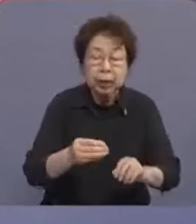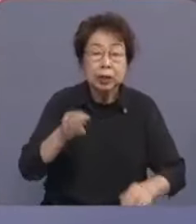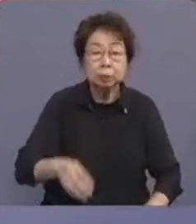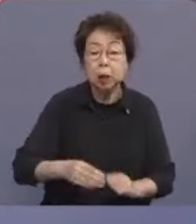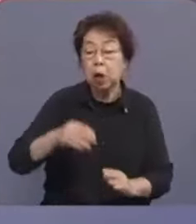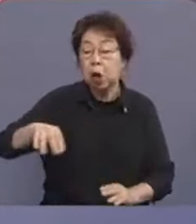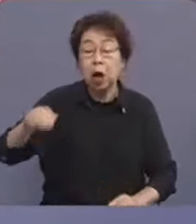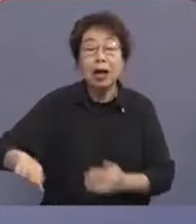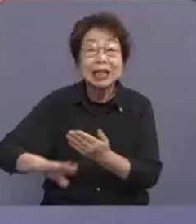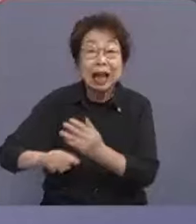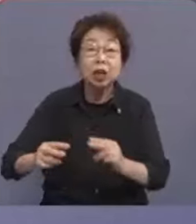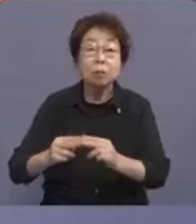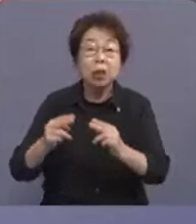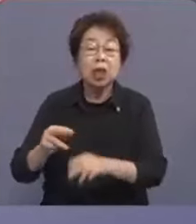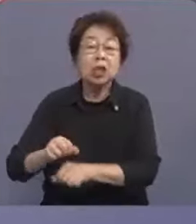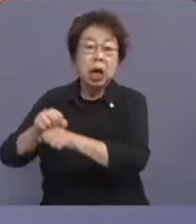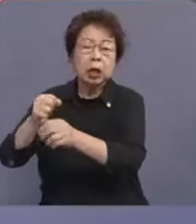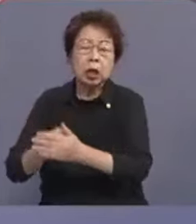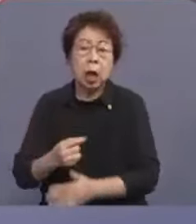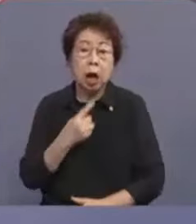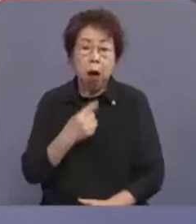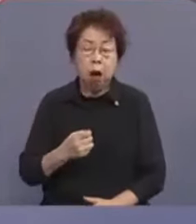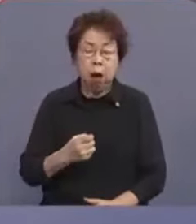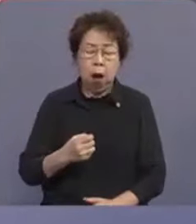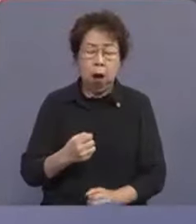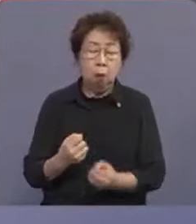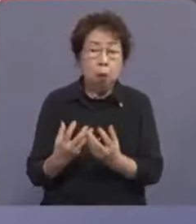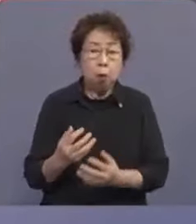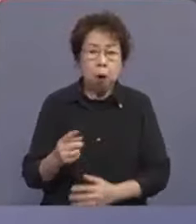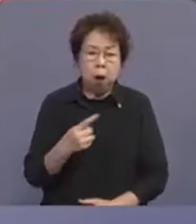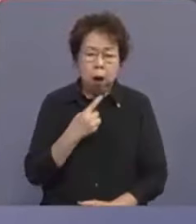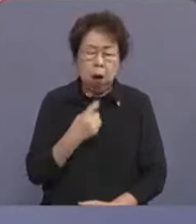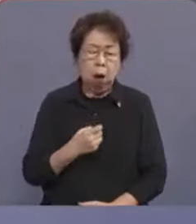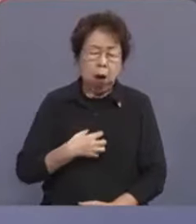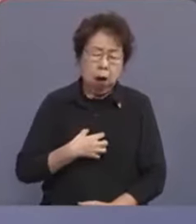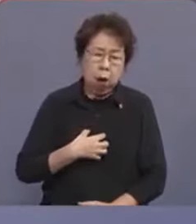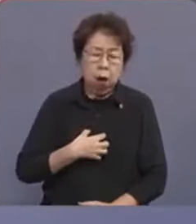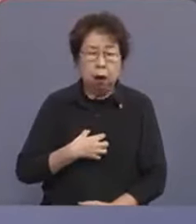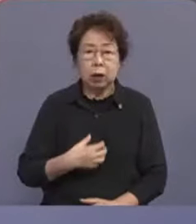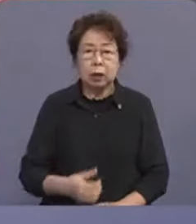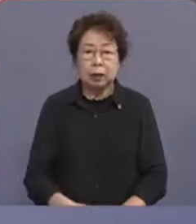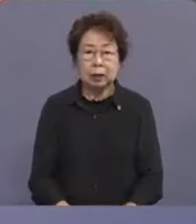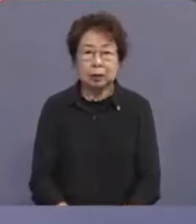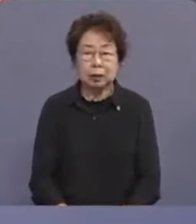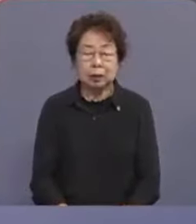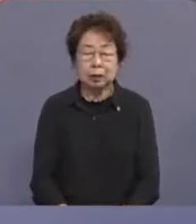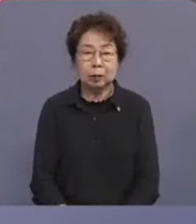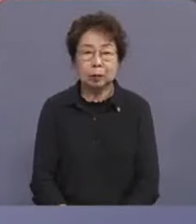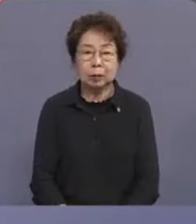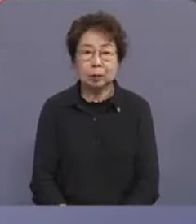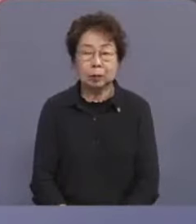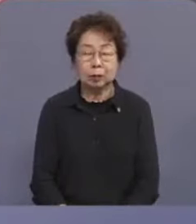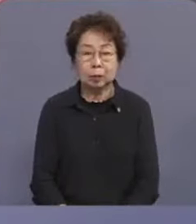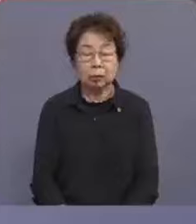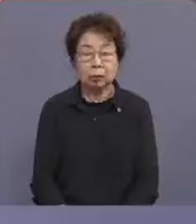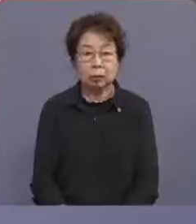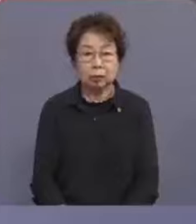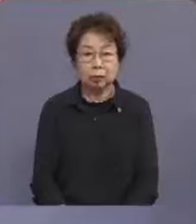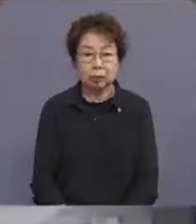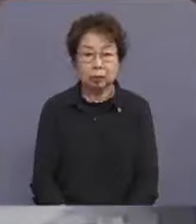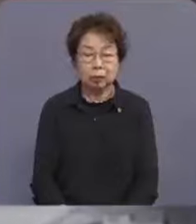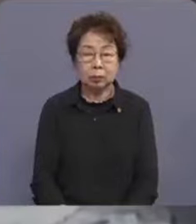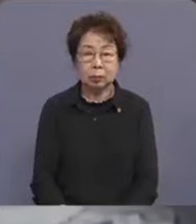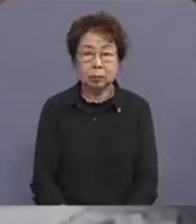주변에 배터리들이 쌓여 있어 자칫 연쇄 폭발로 이어질 뻔했습니다. 첫 소식 최비지 기자가 보도합니다.